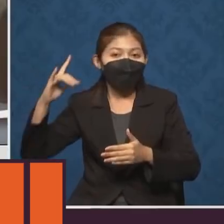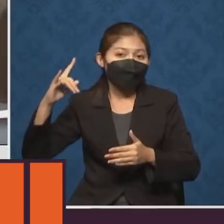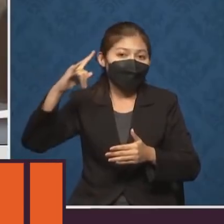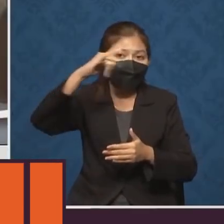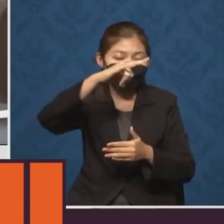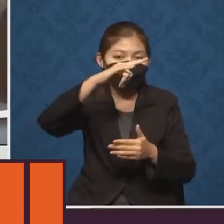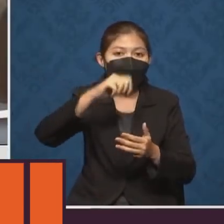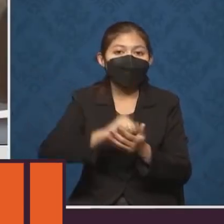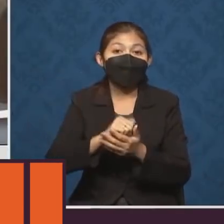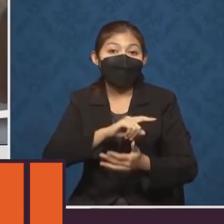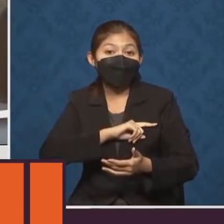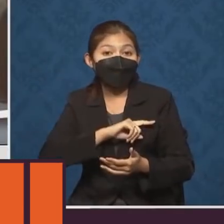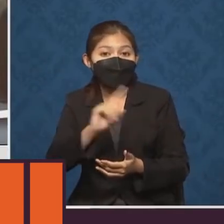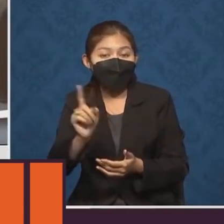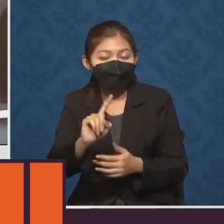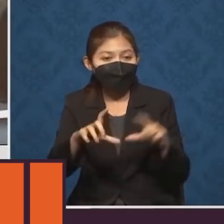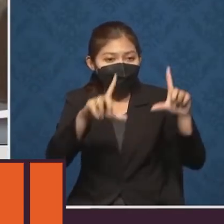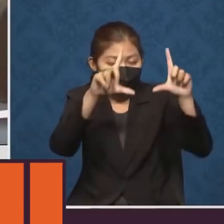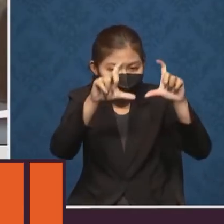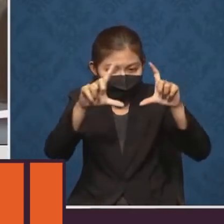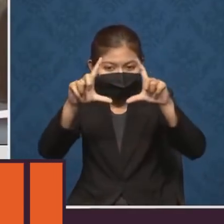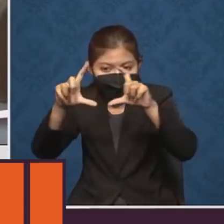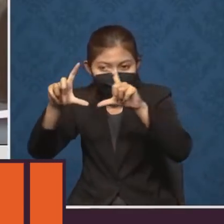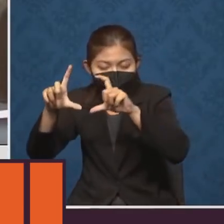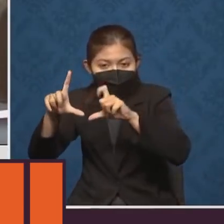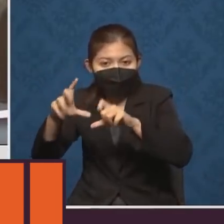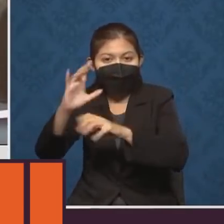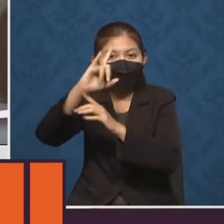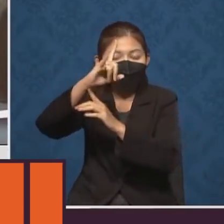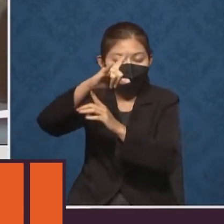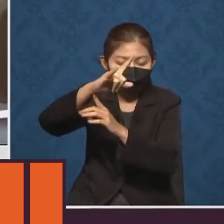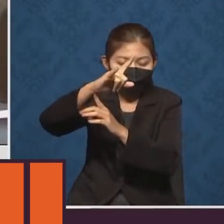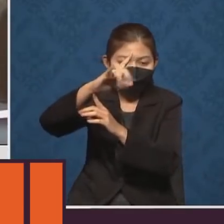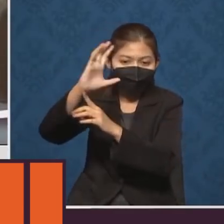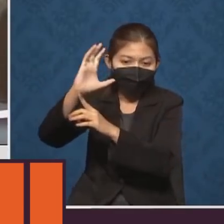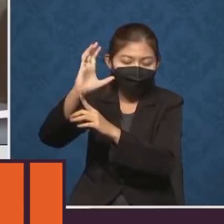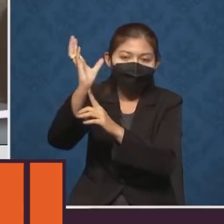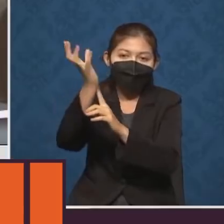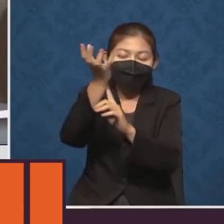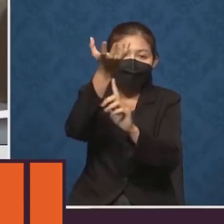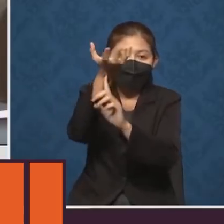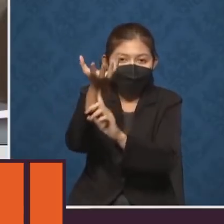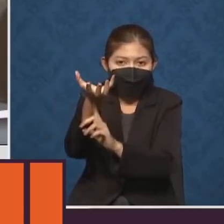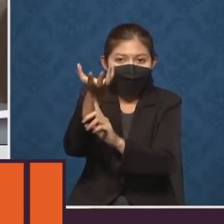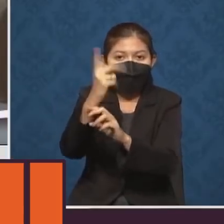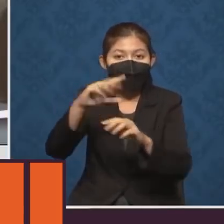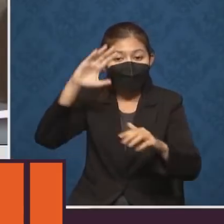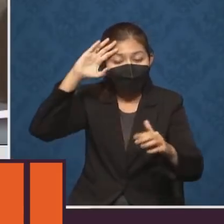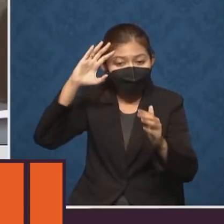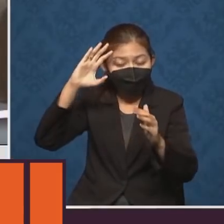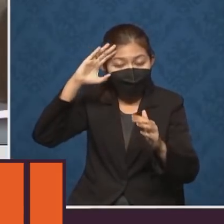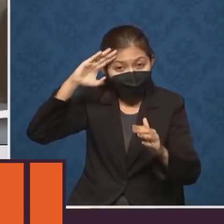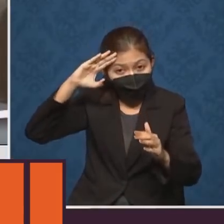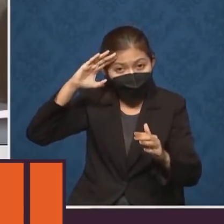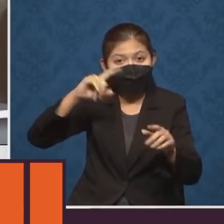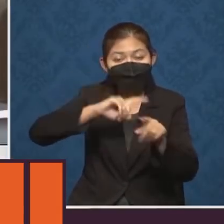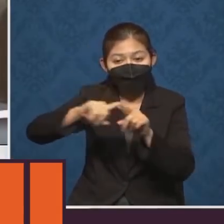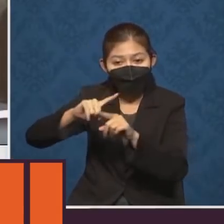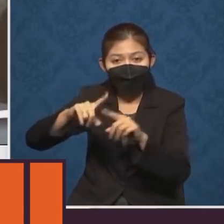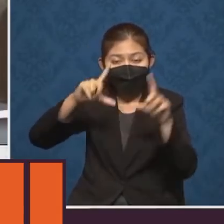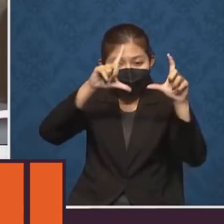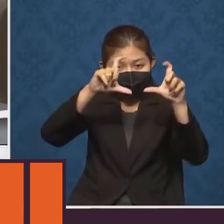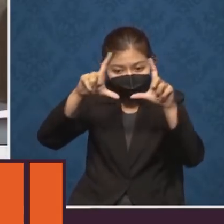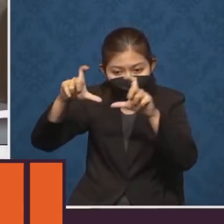จะผลิตนะครับท่านอย่าไปจับๆทางดาวเทียมทานการอาหารแล้วก็รวมถึงอ่ะก็ขาย